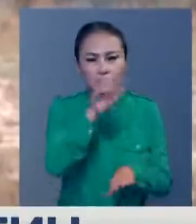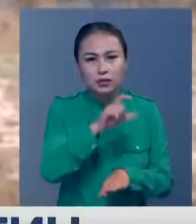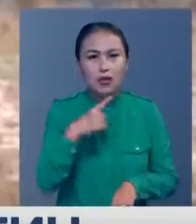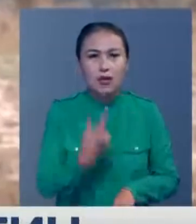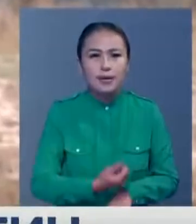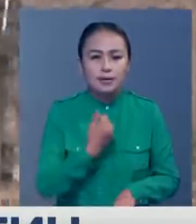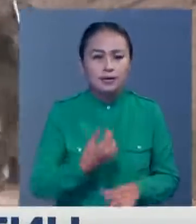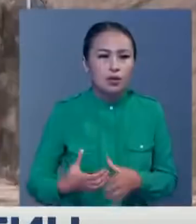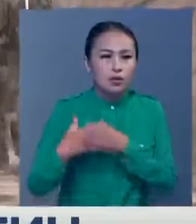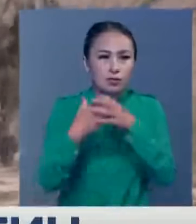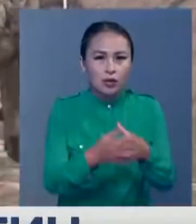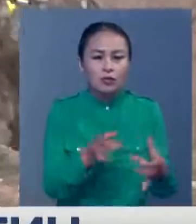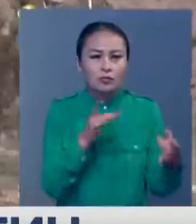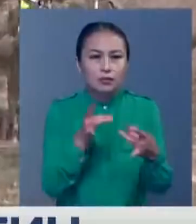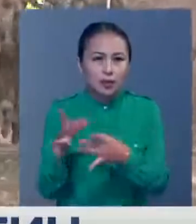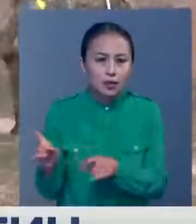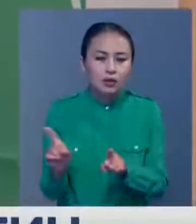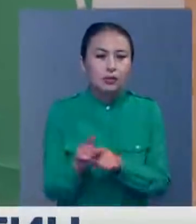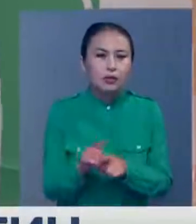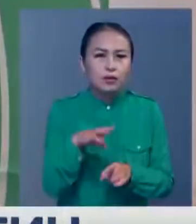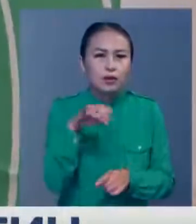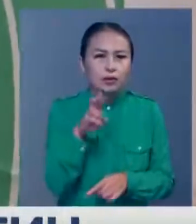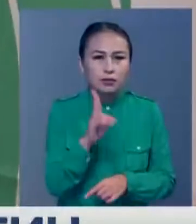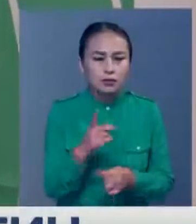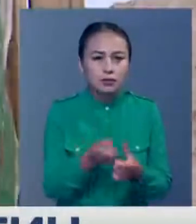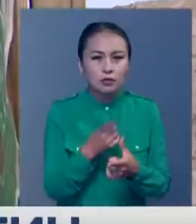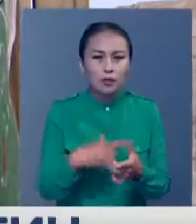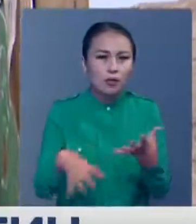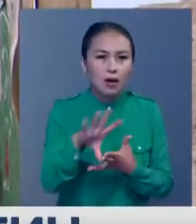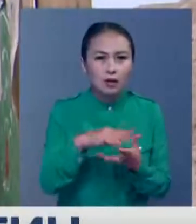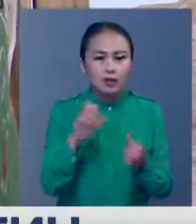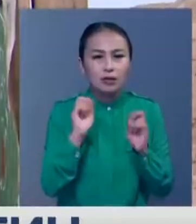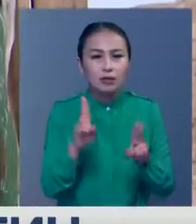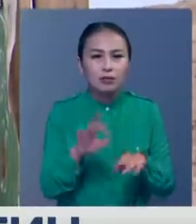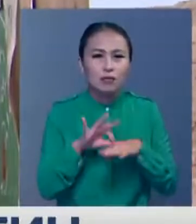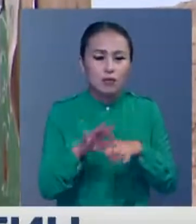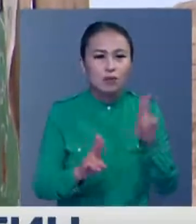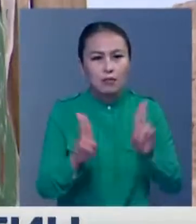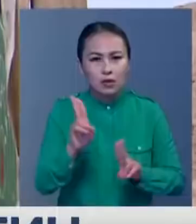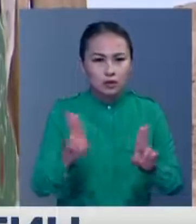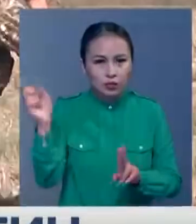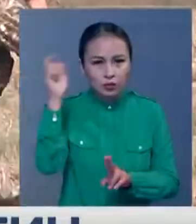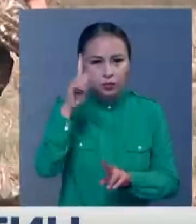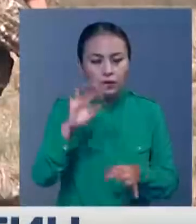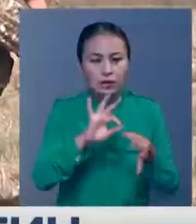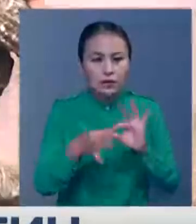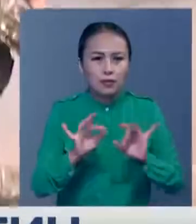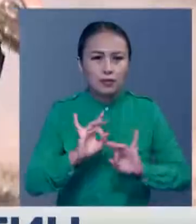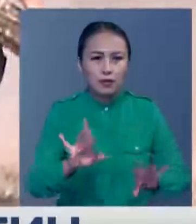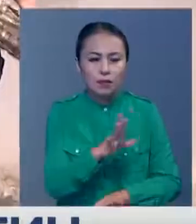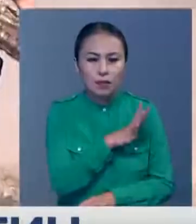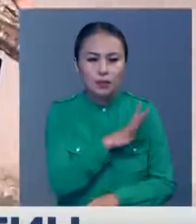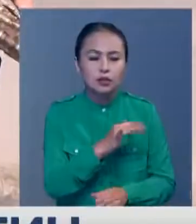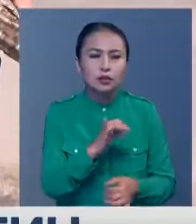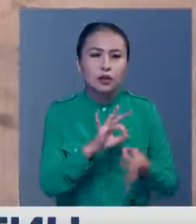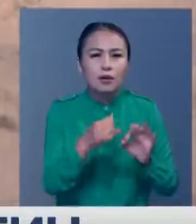келген сарбаздар мұнда атыс қаруларының және танкке қарсы қарудың барлық түрін қалай қолдану керектігі жөнінде мағлұмат алды. Және тәжірибе